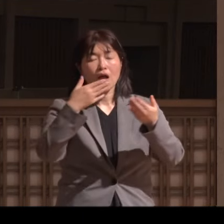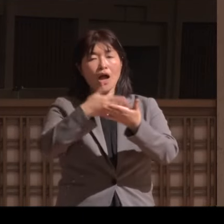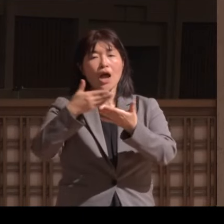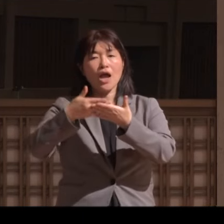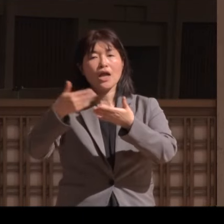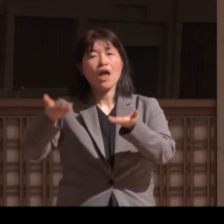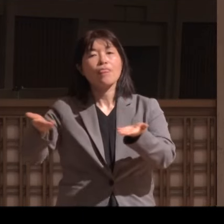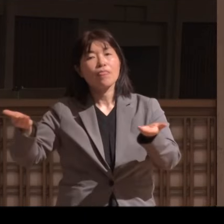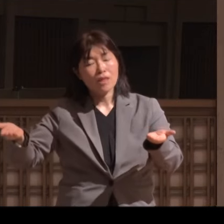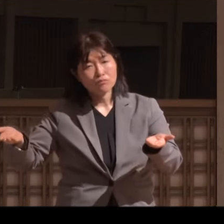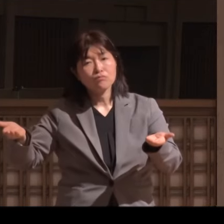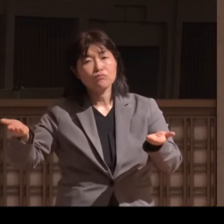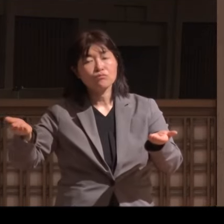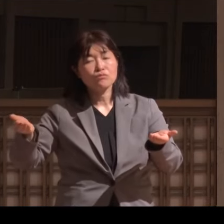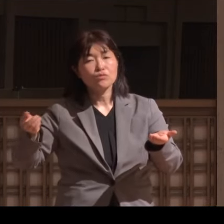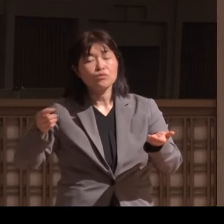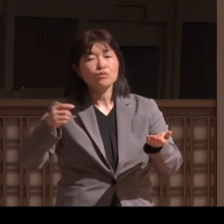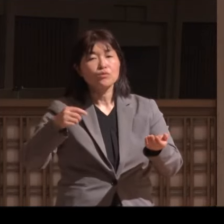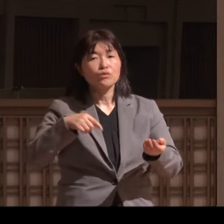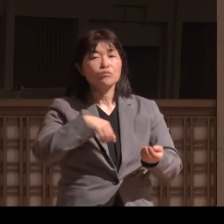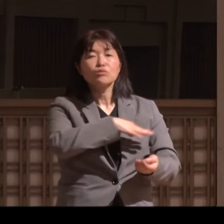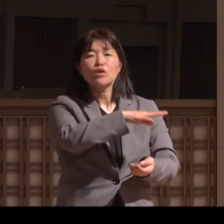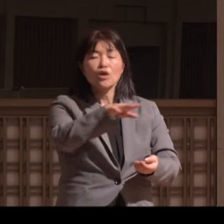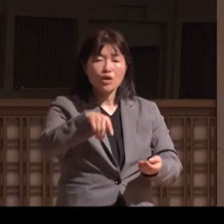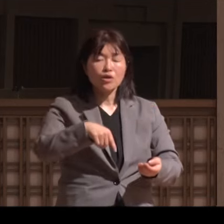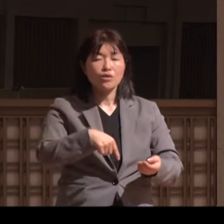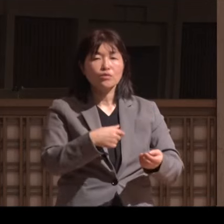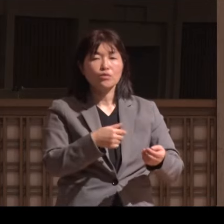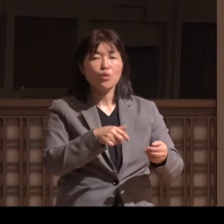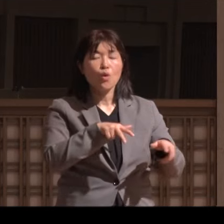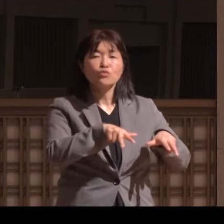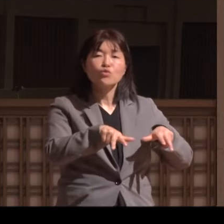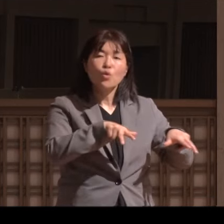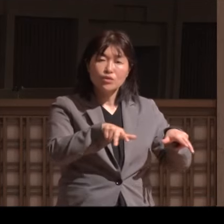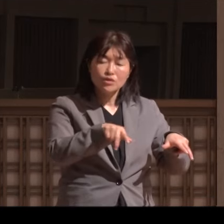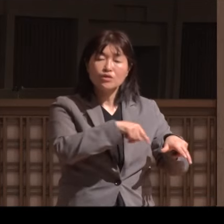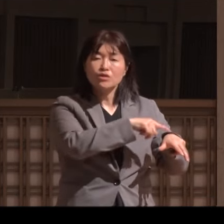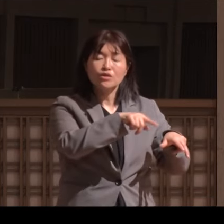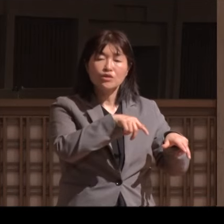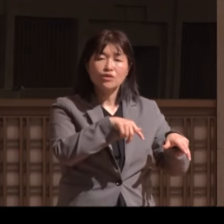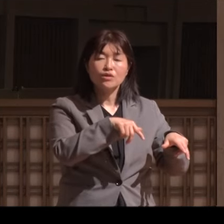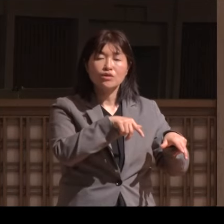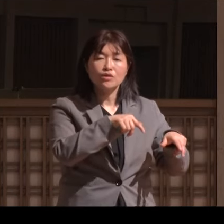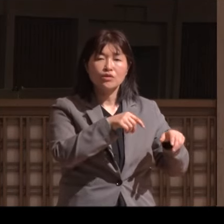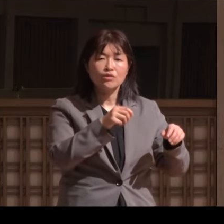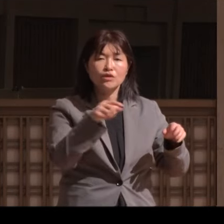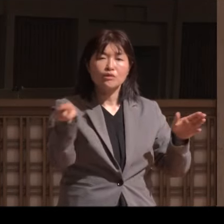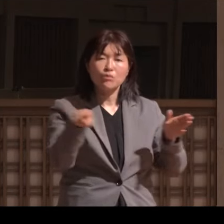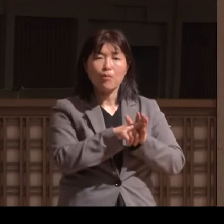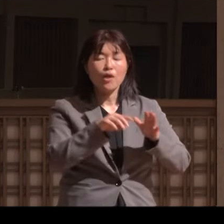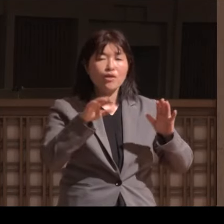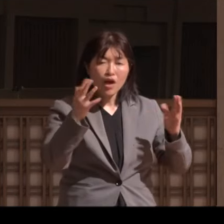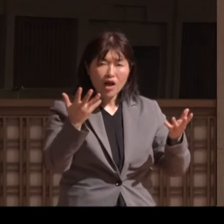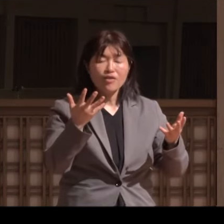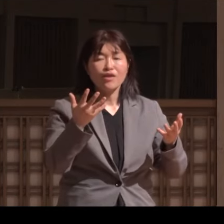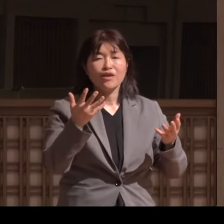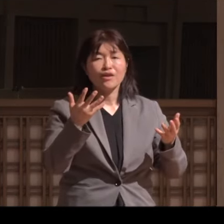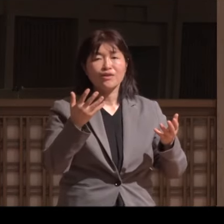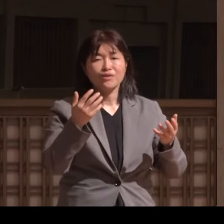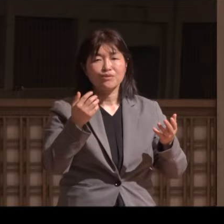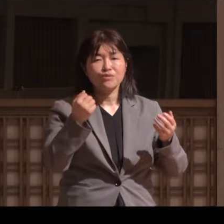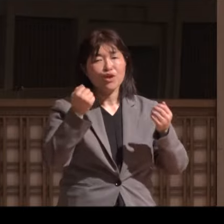店今までの皆さんの遅延組織というところでそういった取り組みえあり得ないよねっていう風に思った方